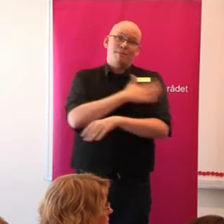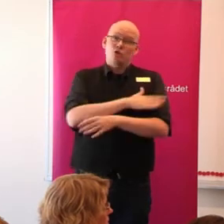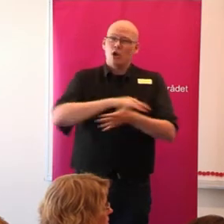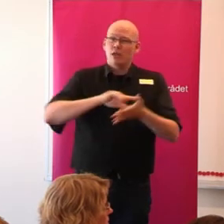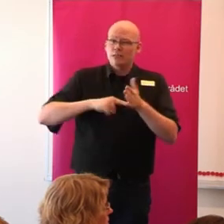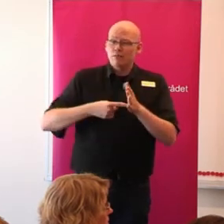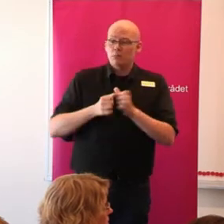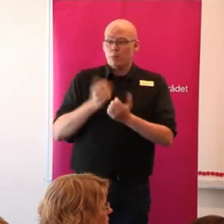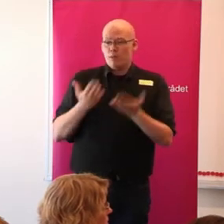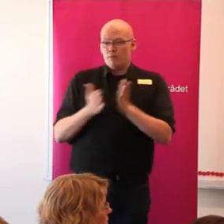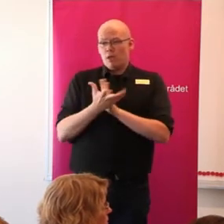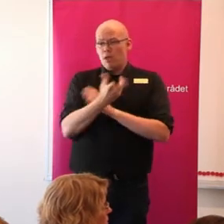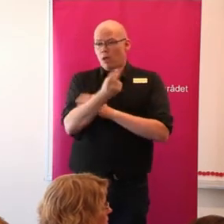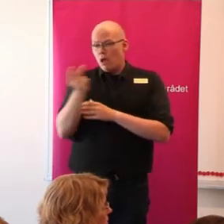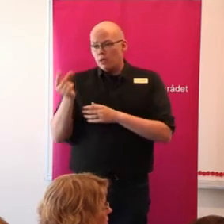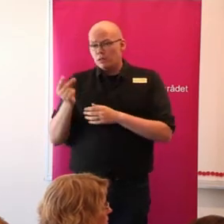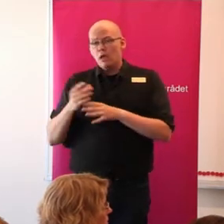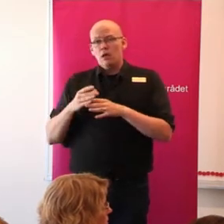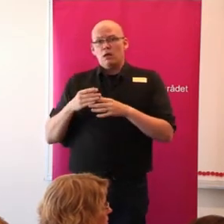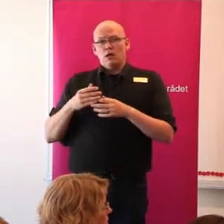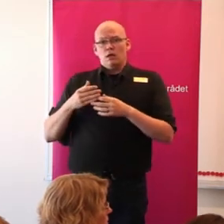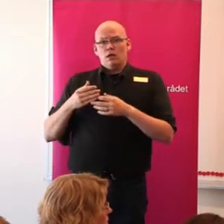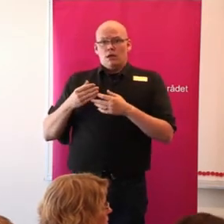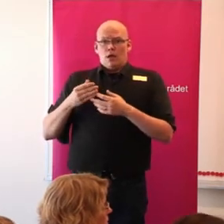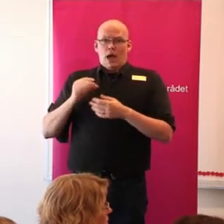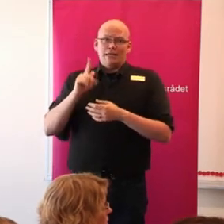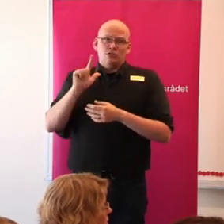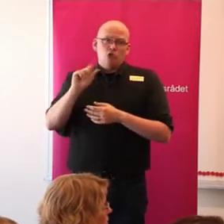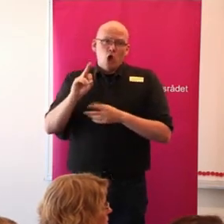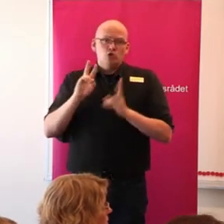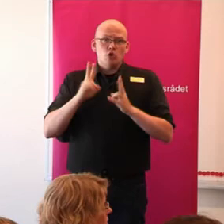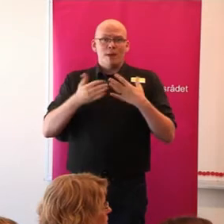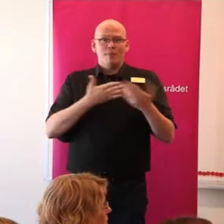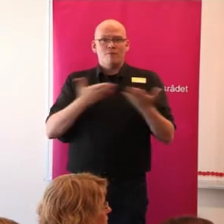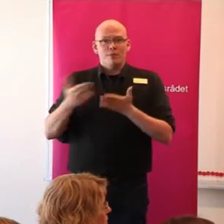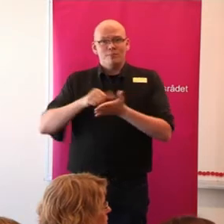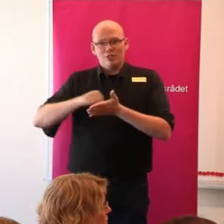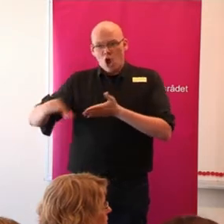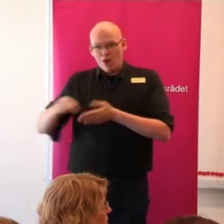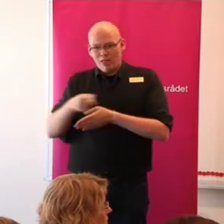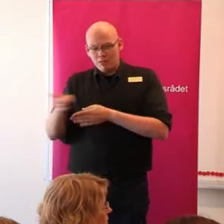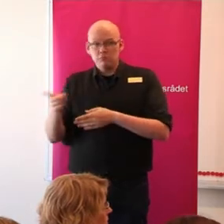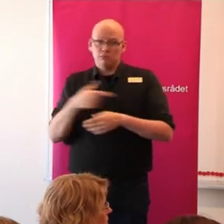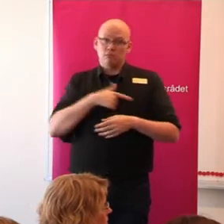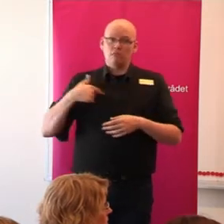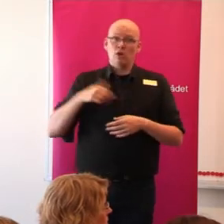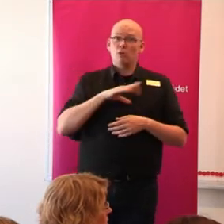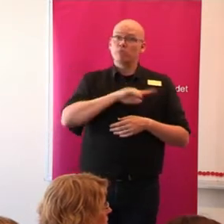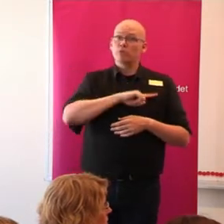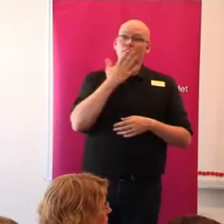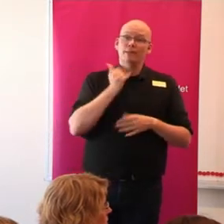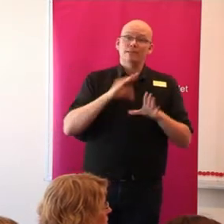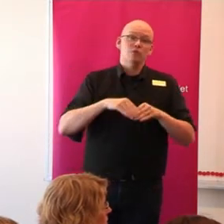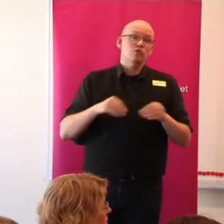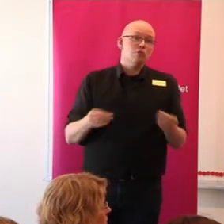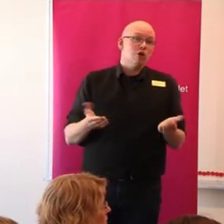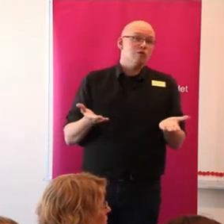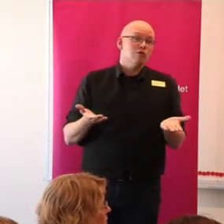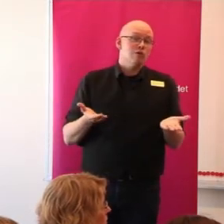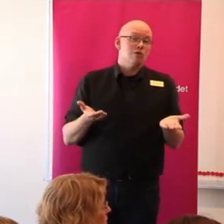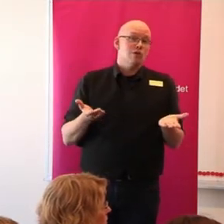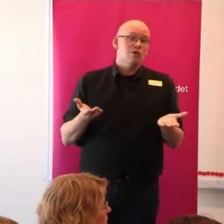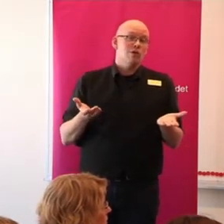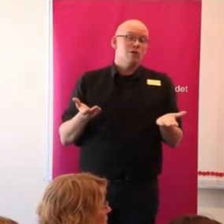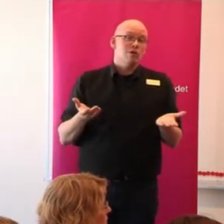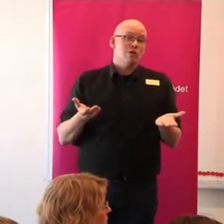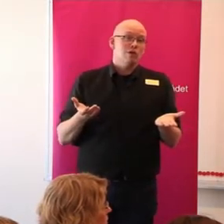i uppdragsutbildningen som Arbetsförmedlingen betalar för, så har vi generellt mycket bättre resultat. Och där, och